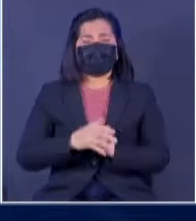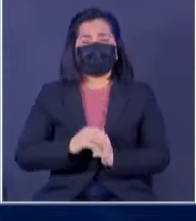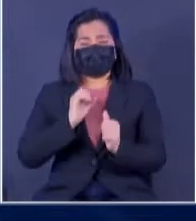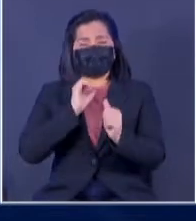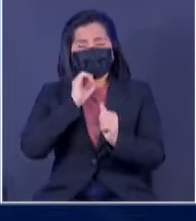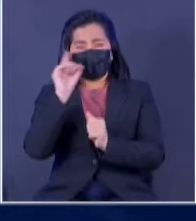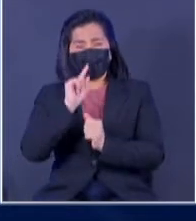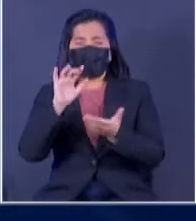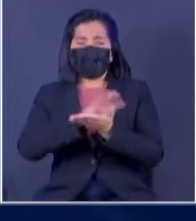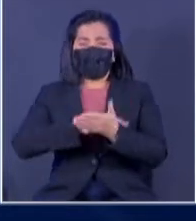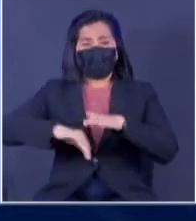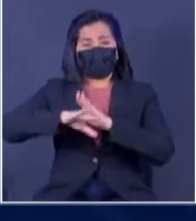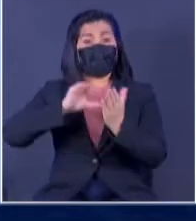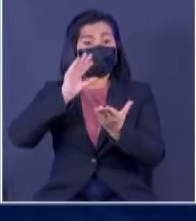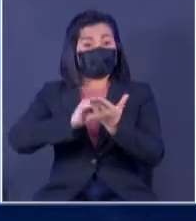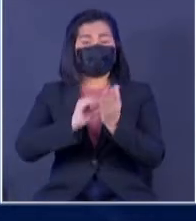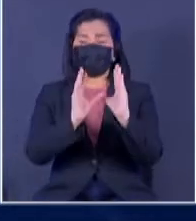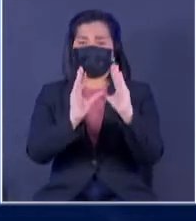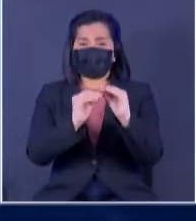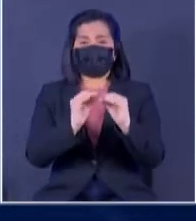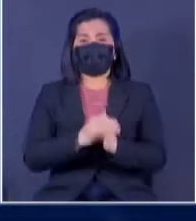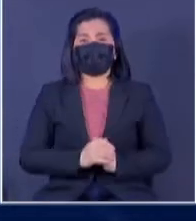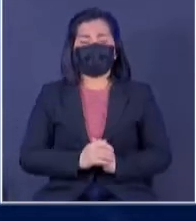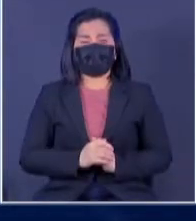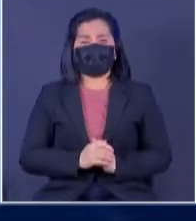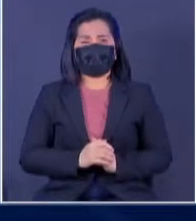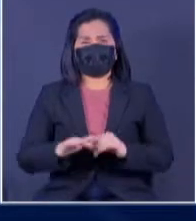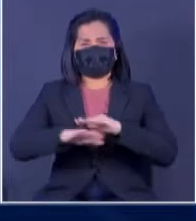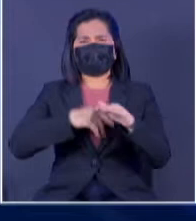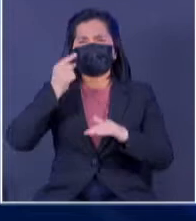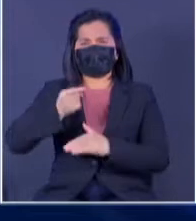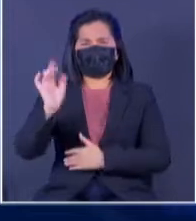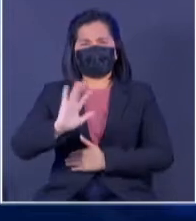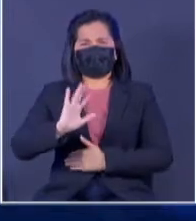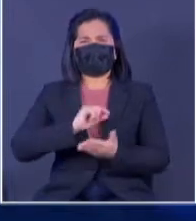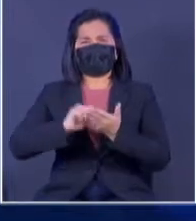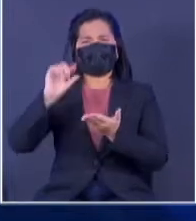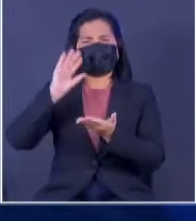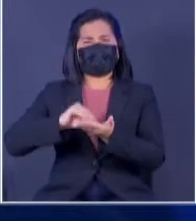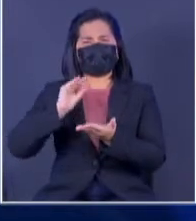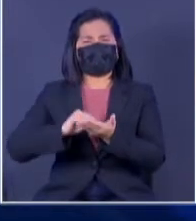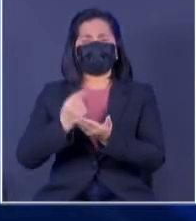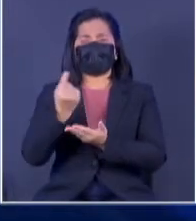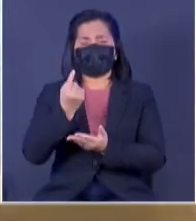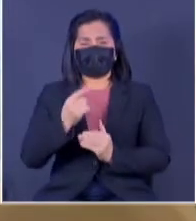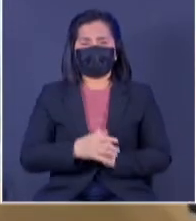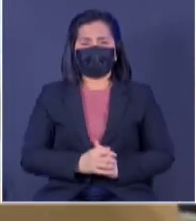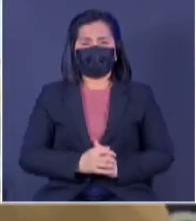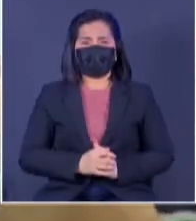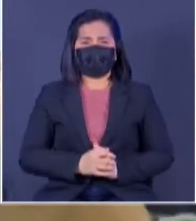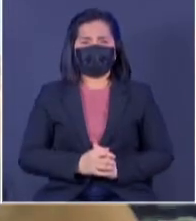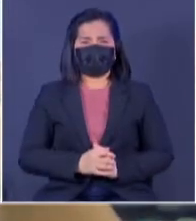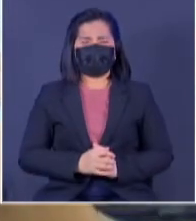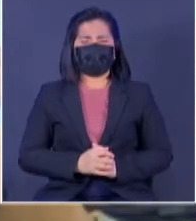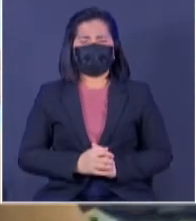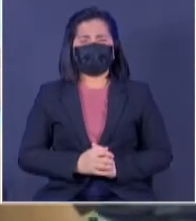อกว่าเอกสารบันทึกการประชุมเนี่ยมันไม่ใช่เอกสารจริงเป็นเพียงการจดบันทึกเท่านั้นครับ เรียกเอกส